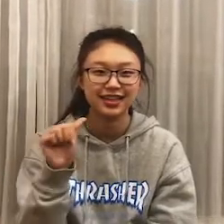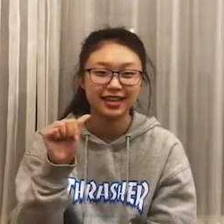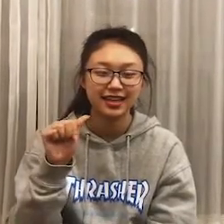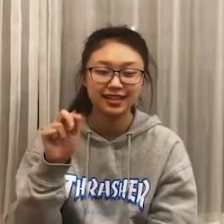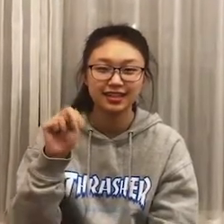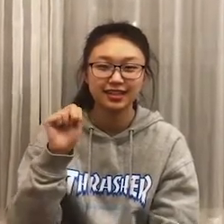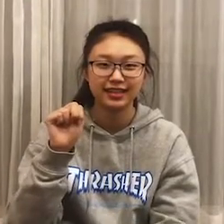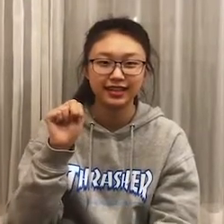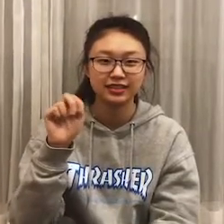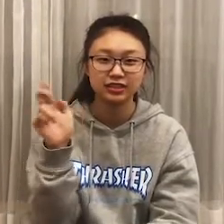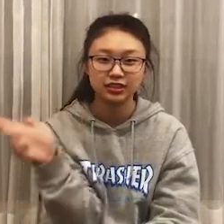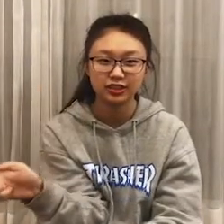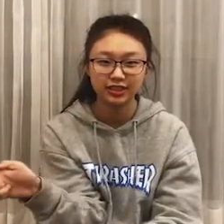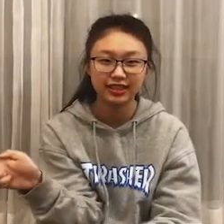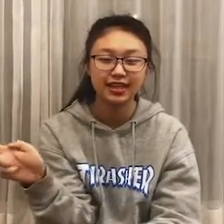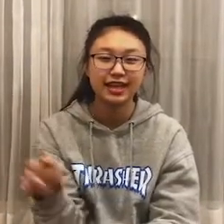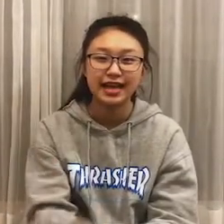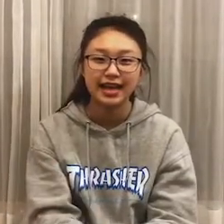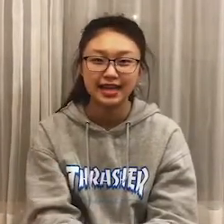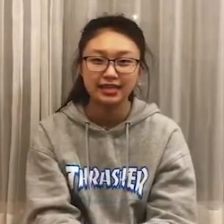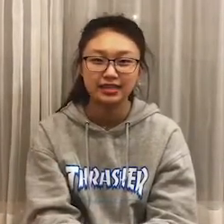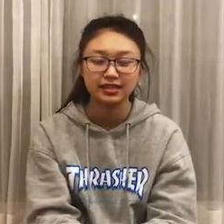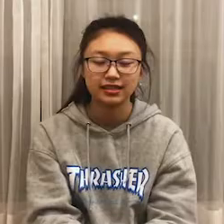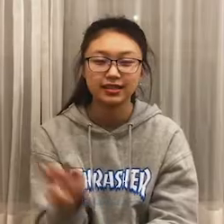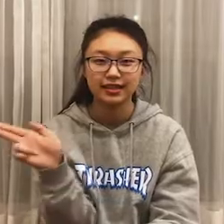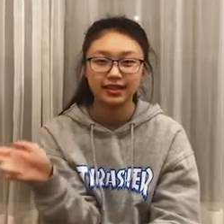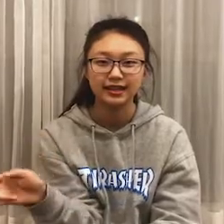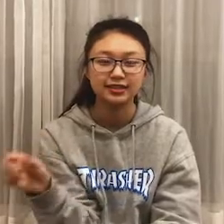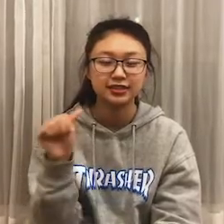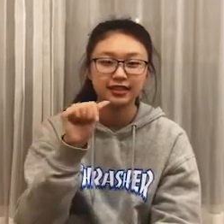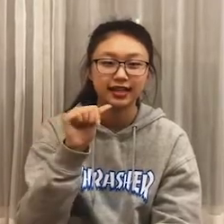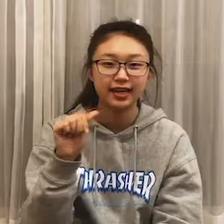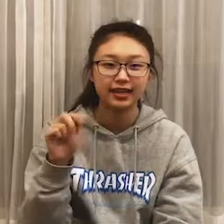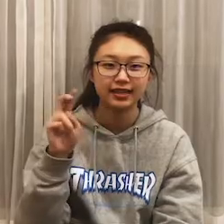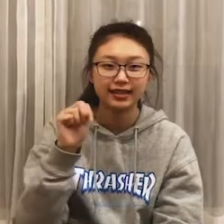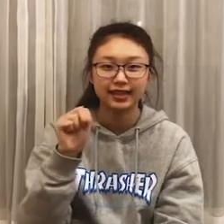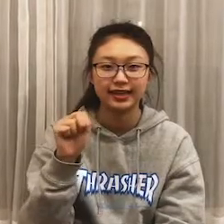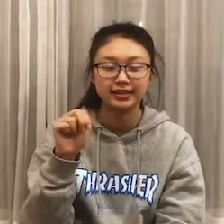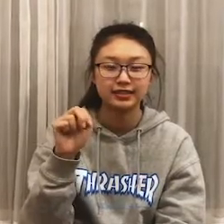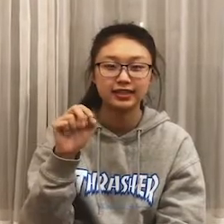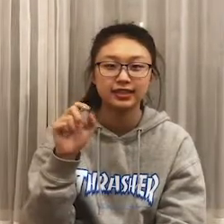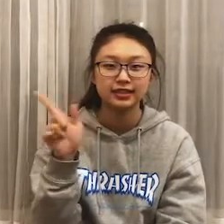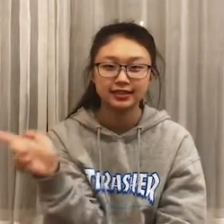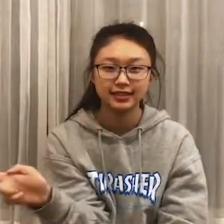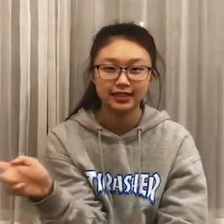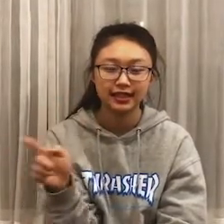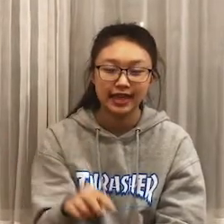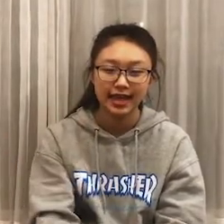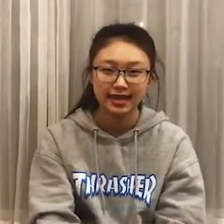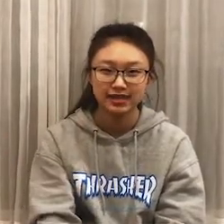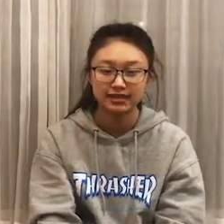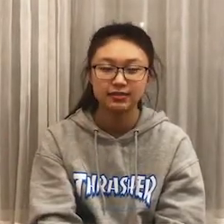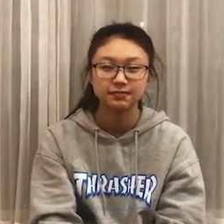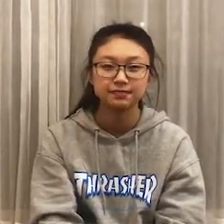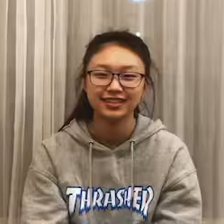pronounced as gua, gua. For example, 悬挂, to hang up, or to 挂念, to